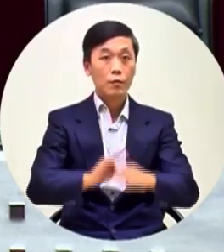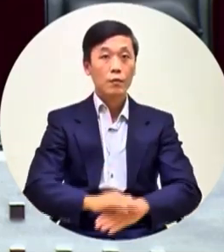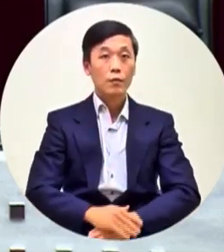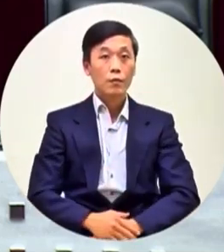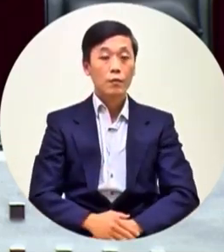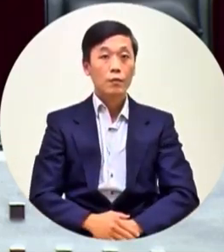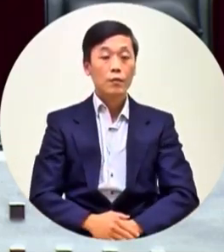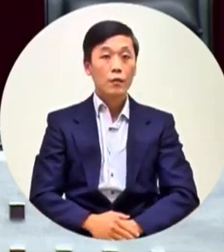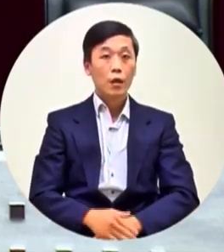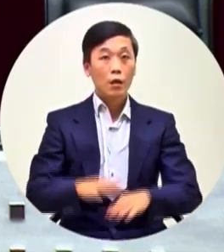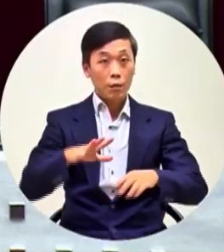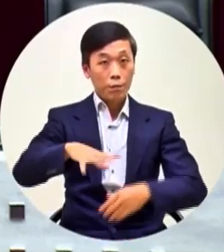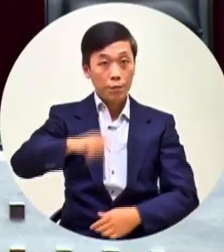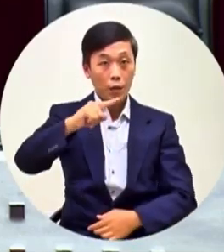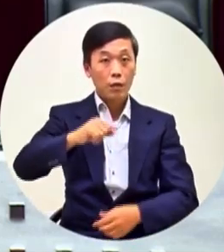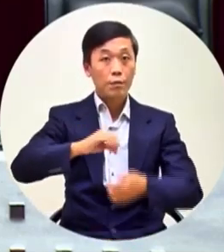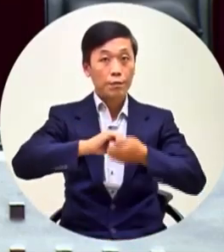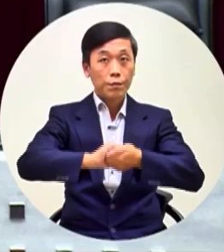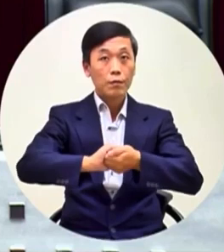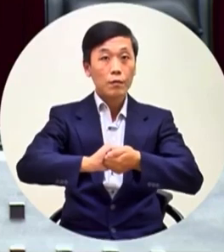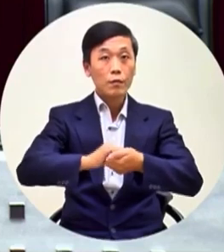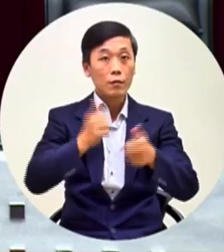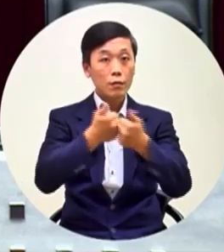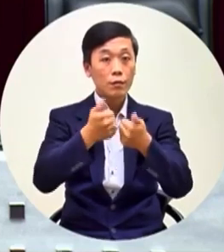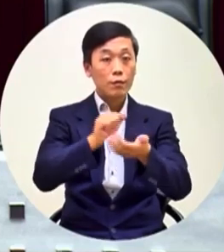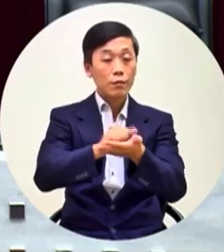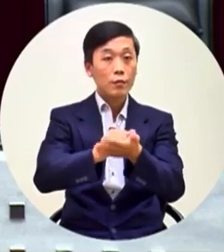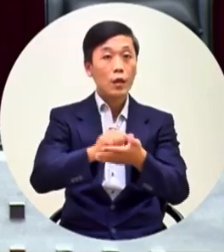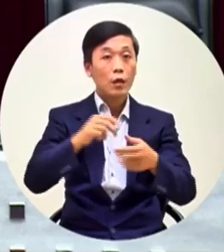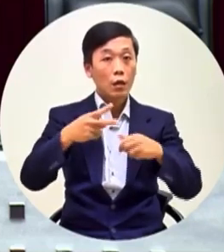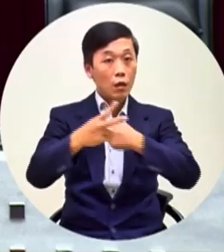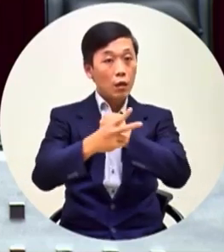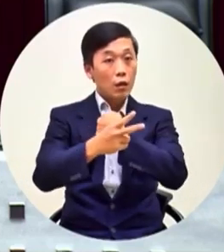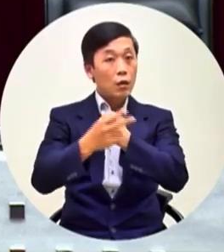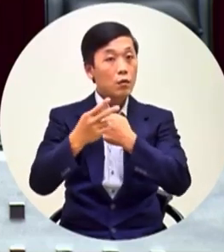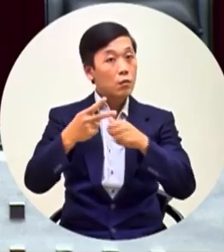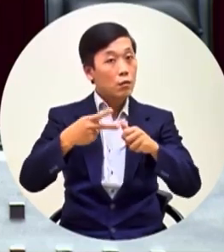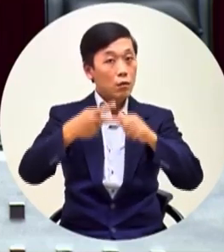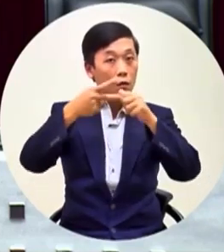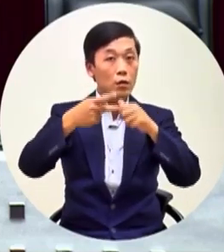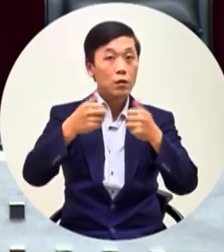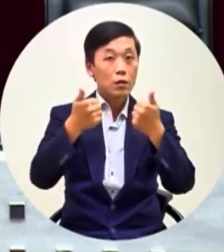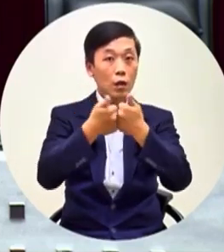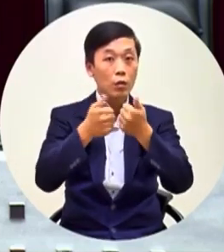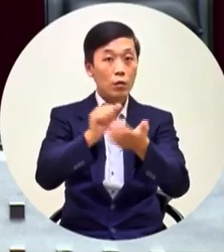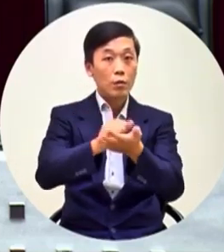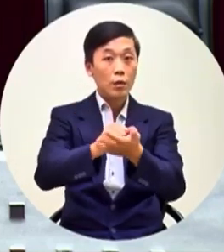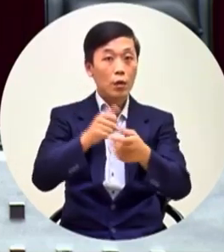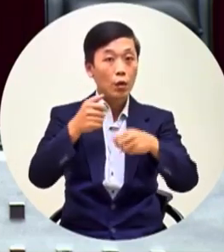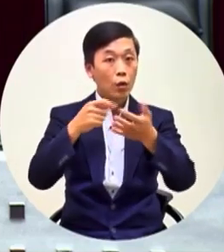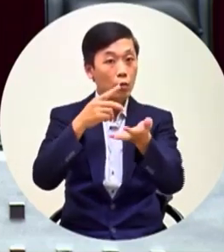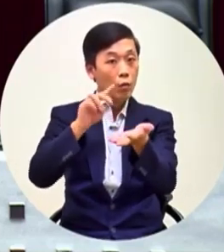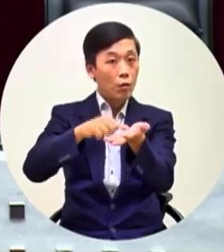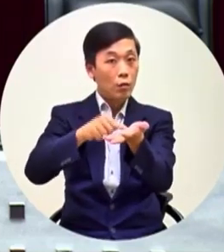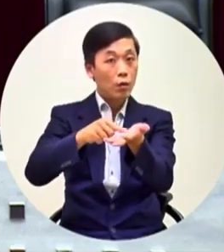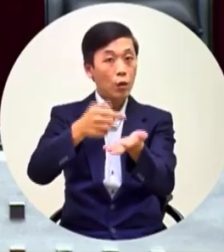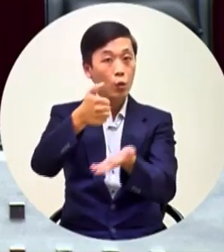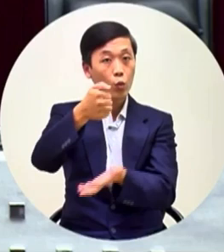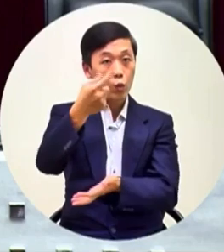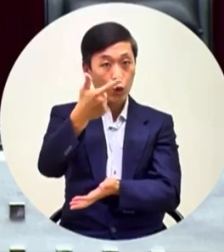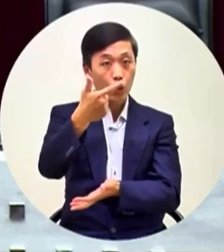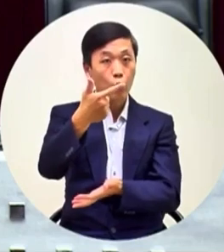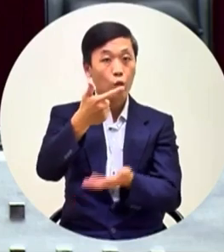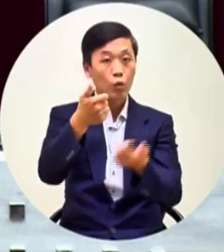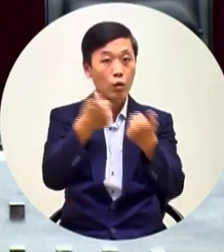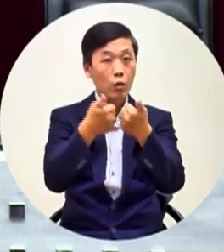我们首先确认我们会议记录，我们第二次定期大会第56次会议记录已经放在我